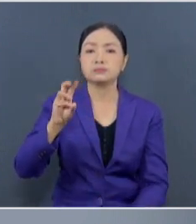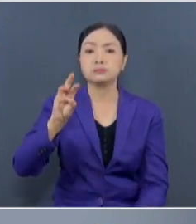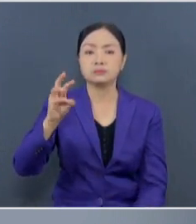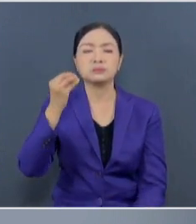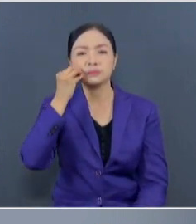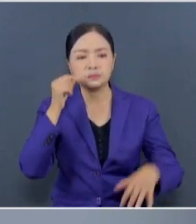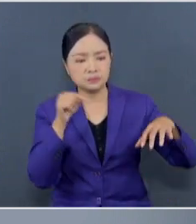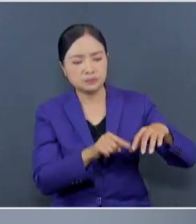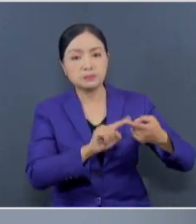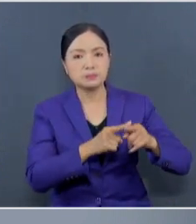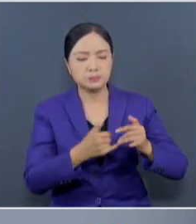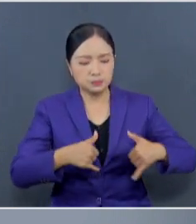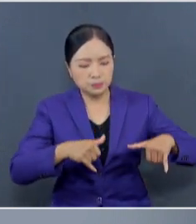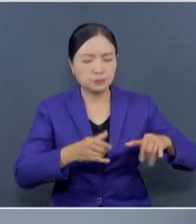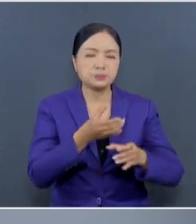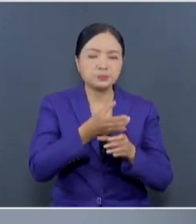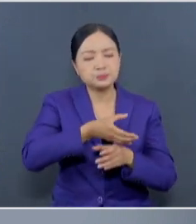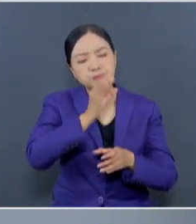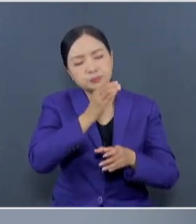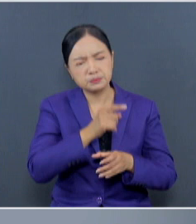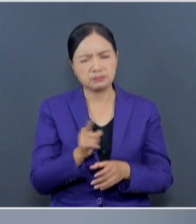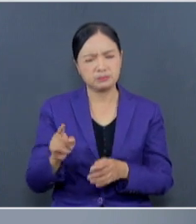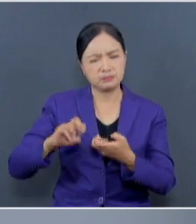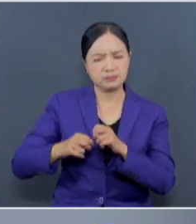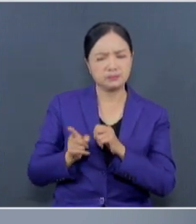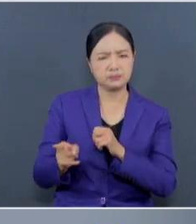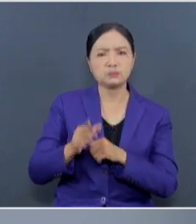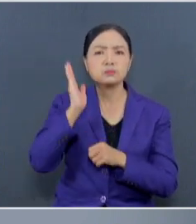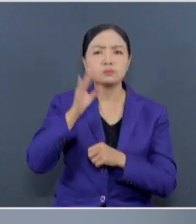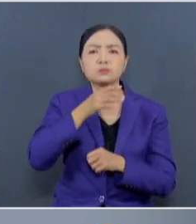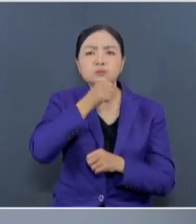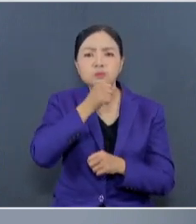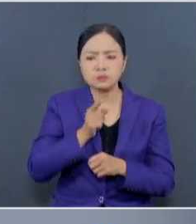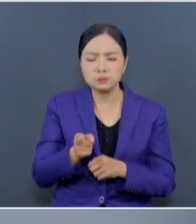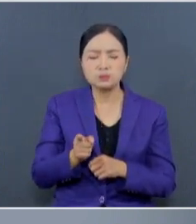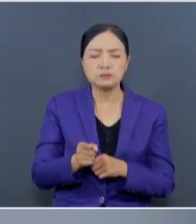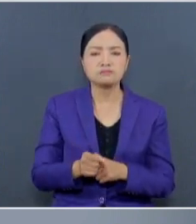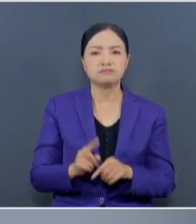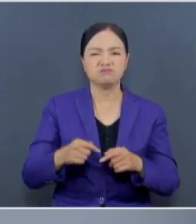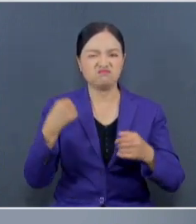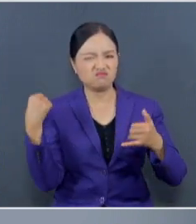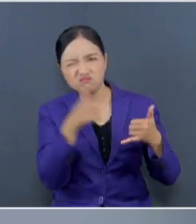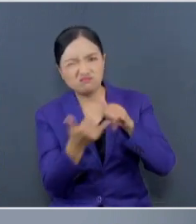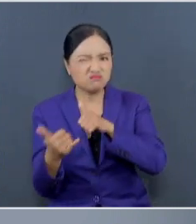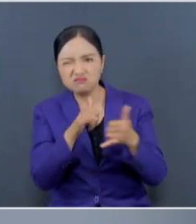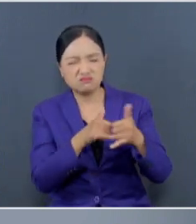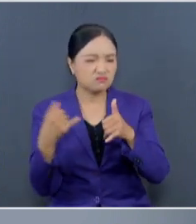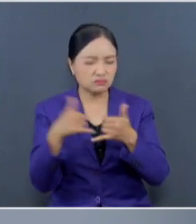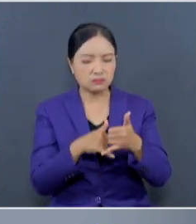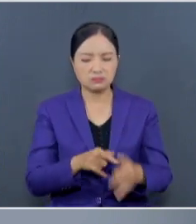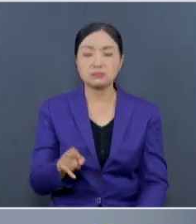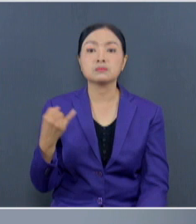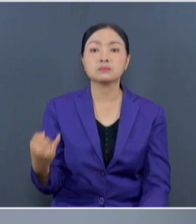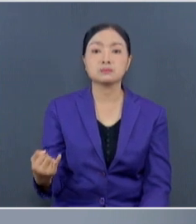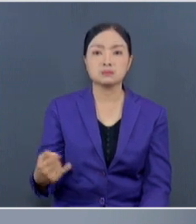เรื่องกับนายโซ่เป็นวัยรุ่นอีกกลุ่มหนึงแต่ครั้งนั้นเนี่ยนายธนดลเนี่ยชกต่อยชนะปรากฏคู่อริฮะชก